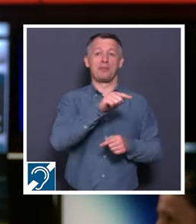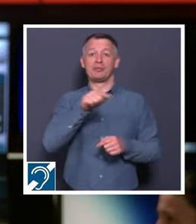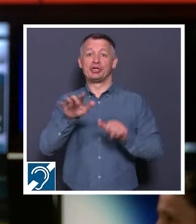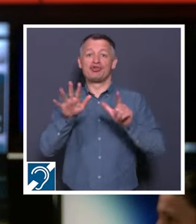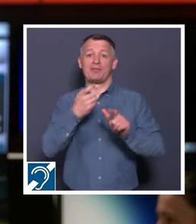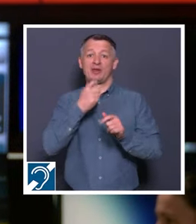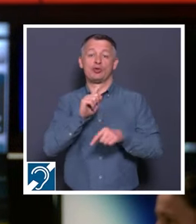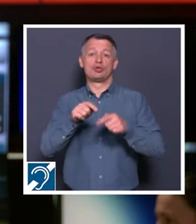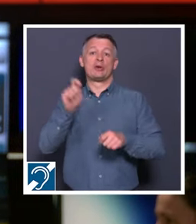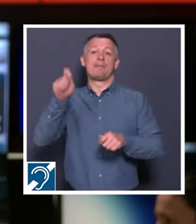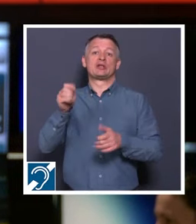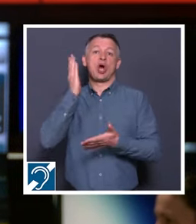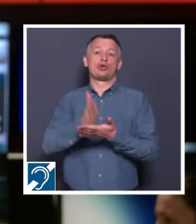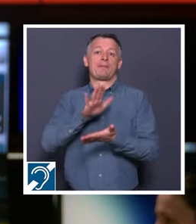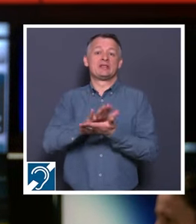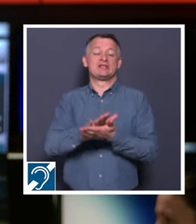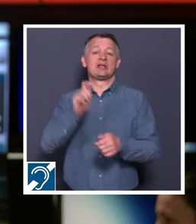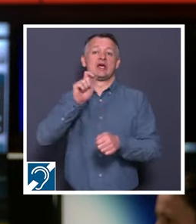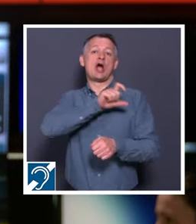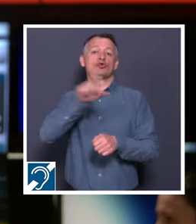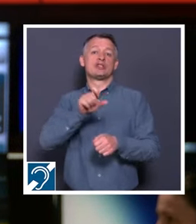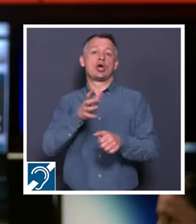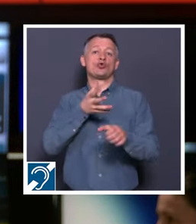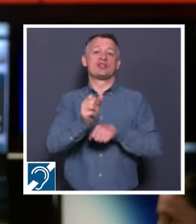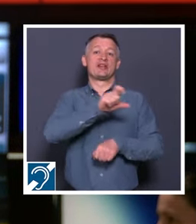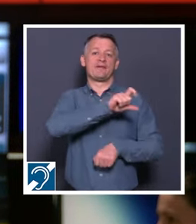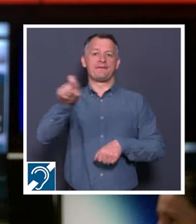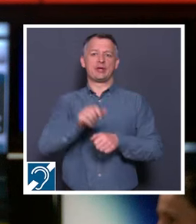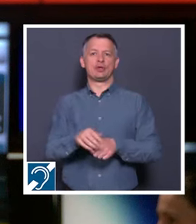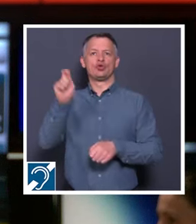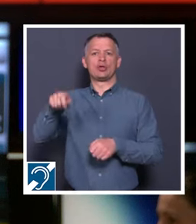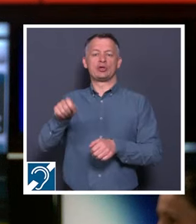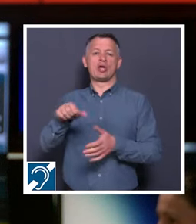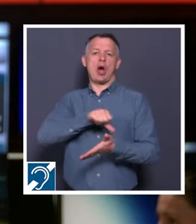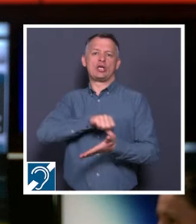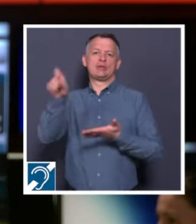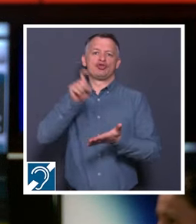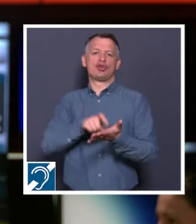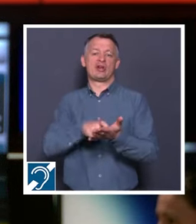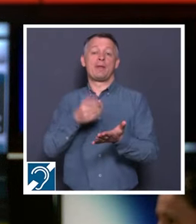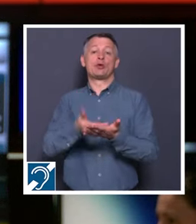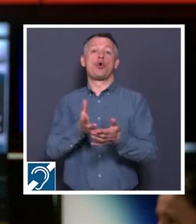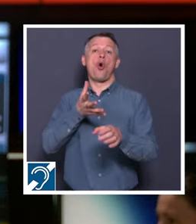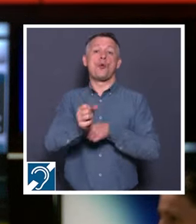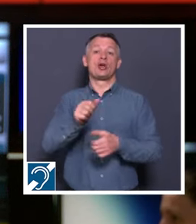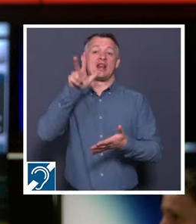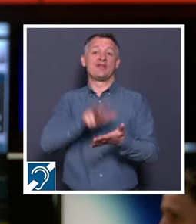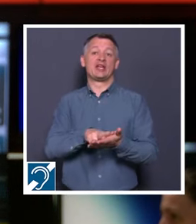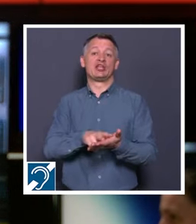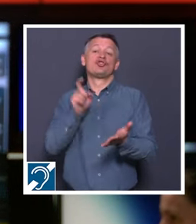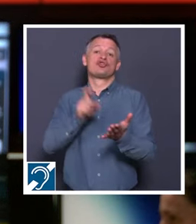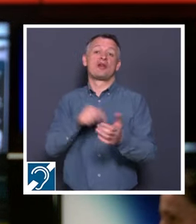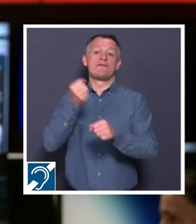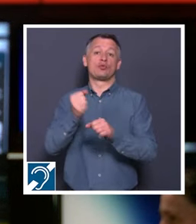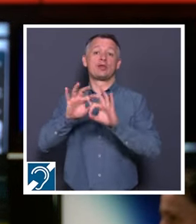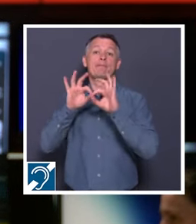magistrații au decis să păstreze acuzația de ucidere din culpă. Judecătorii au respins cererea de judecare pentru omor calificat, solicitare venită